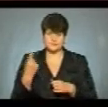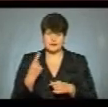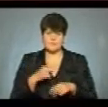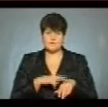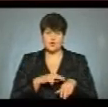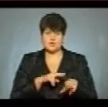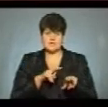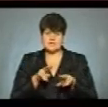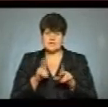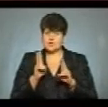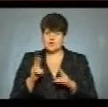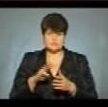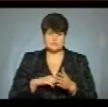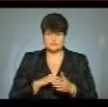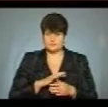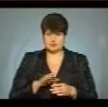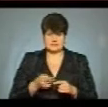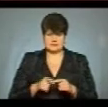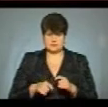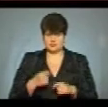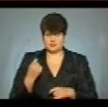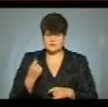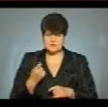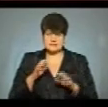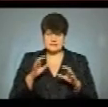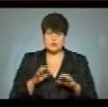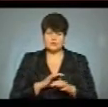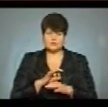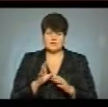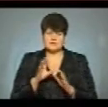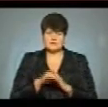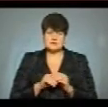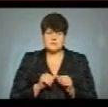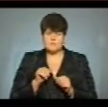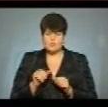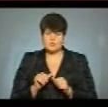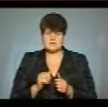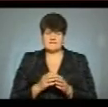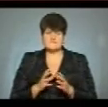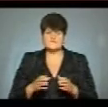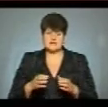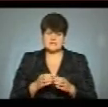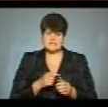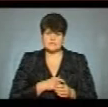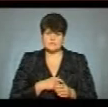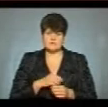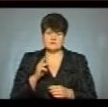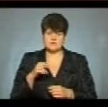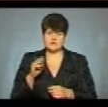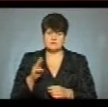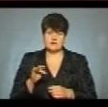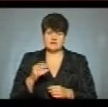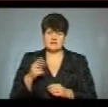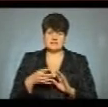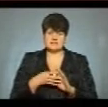патрульні поліцейські нікого не оштрафували за це порушення. Законопроєкт вніс позафракційний депутат Верховної Ради Дмитро Шпенов.